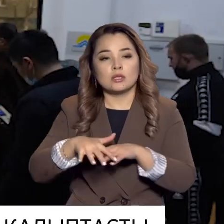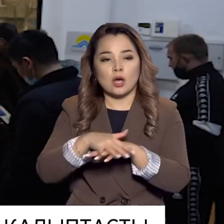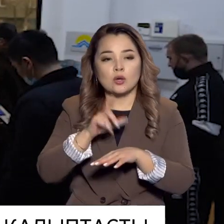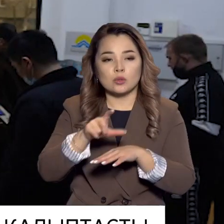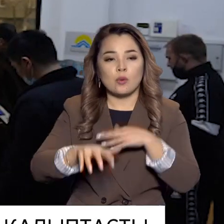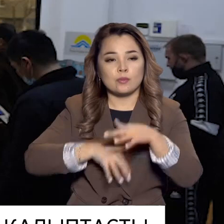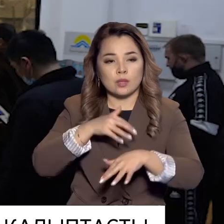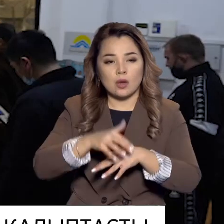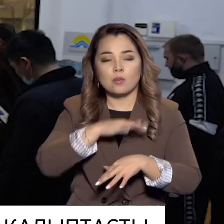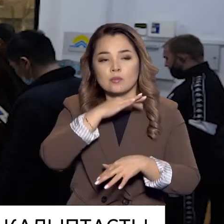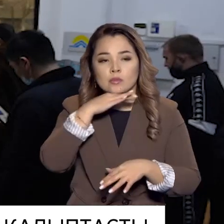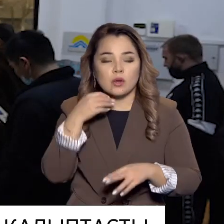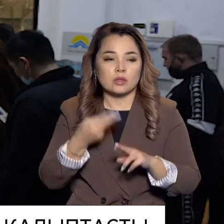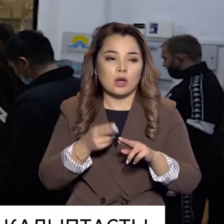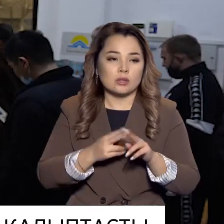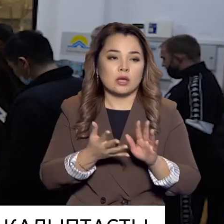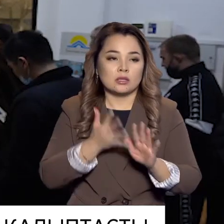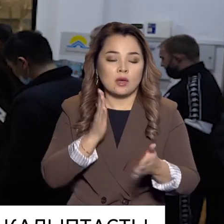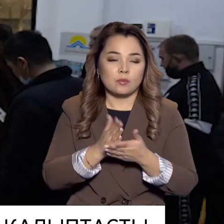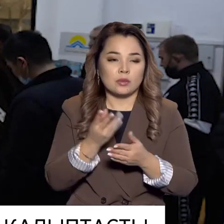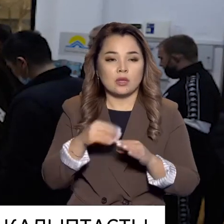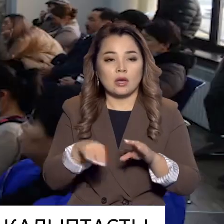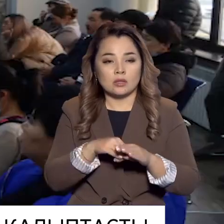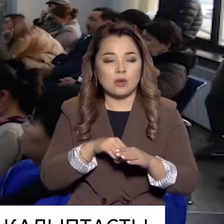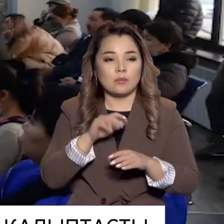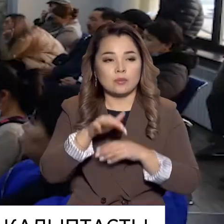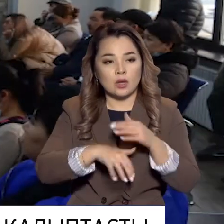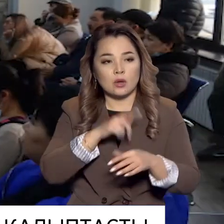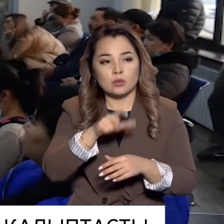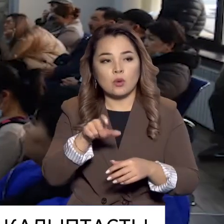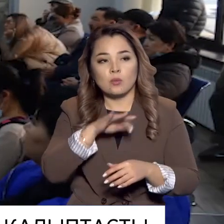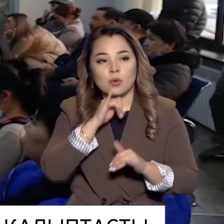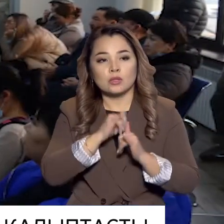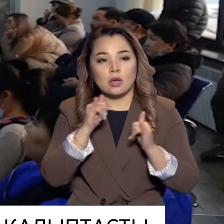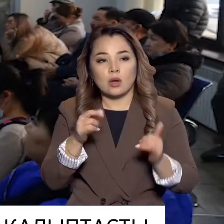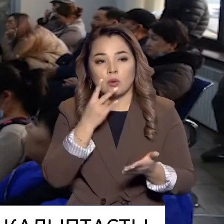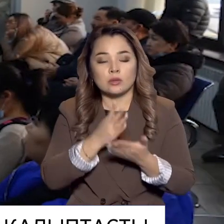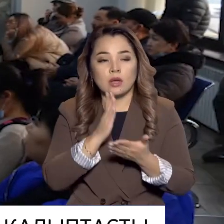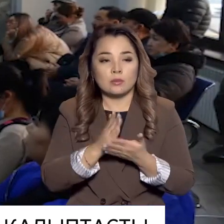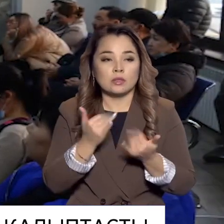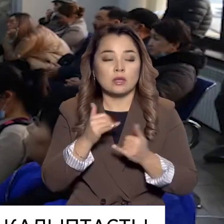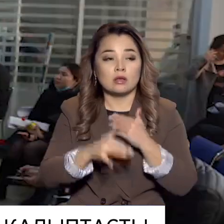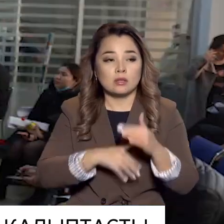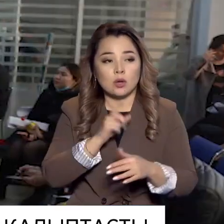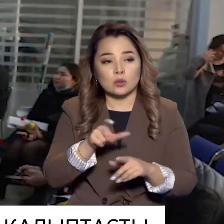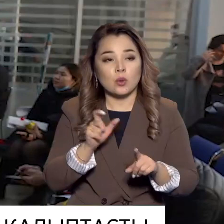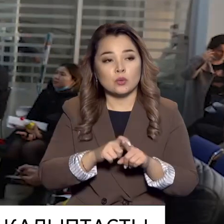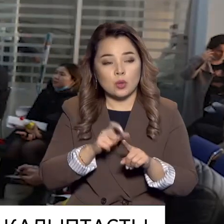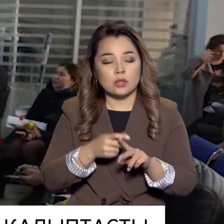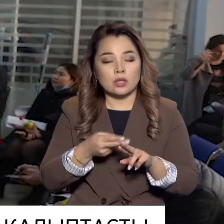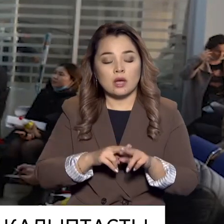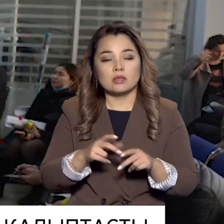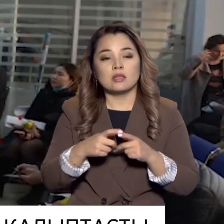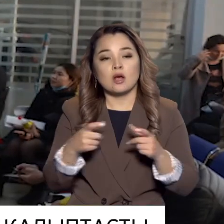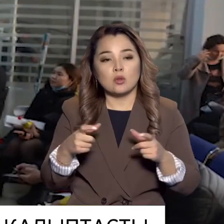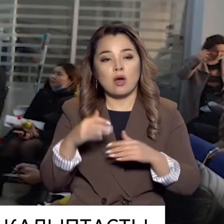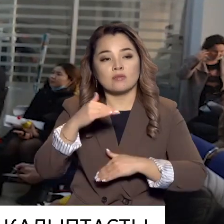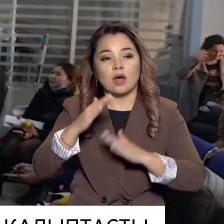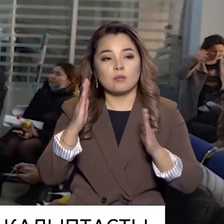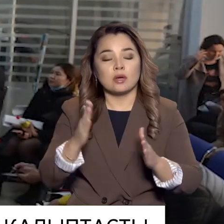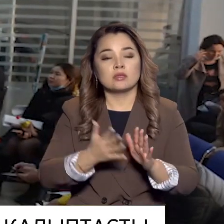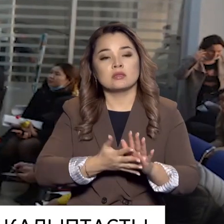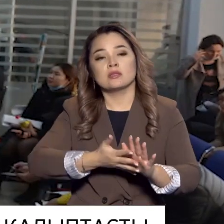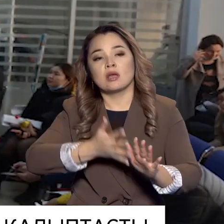мұны зейнетақы қорындағы шекті сомадан артылған қаржысын алуға келгендердің көбейгенімен түсіндіреді. Келушілердің сөзінше кезекке талон беретін автоматтың